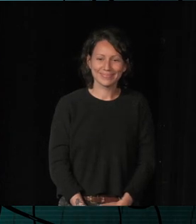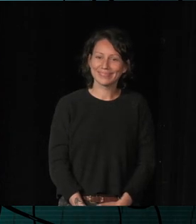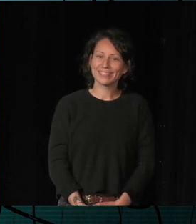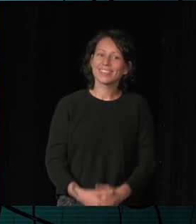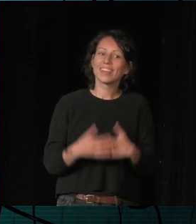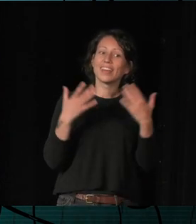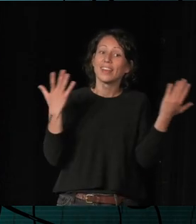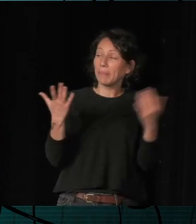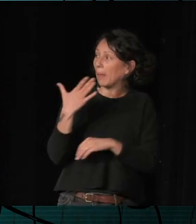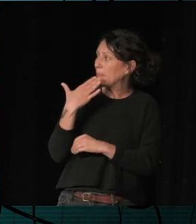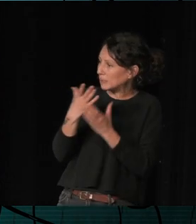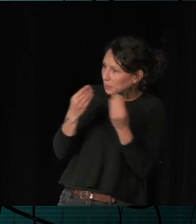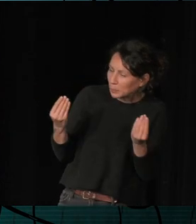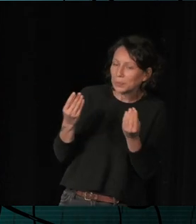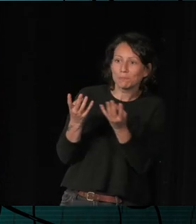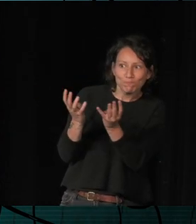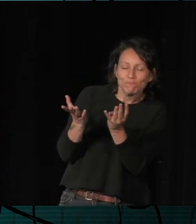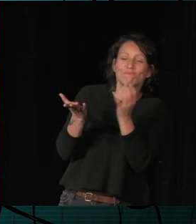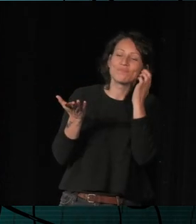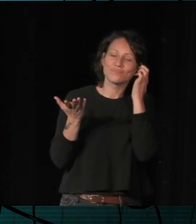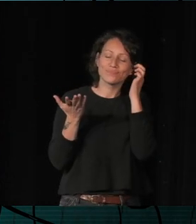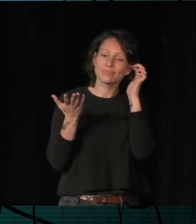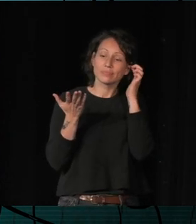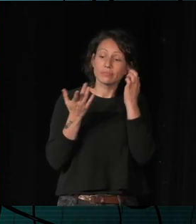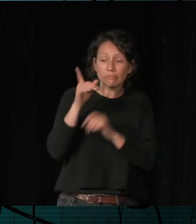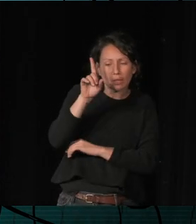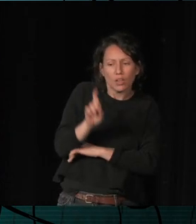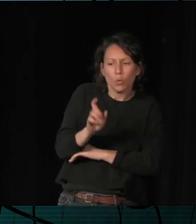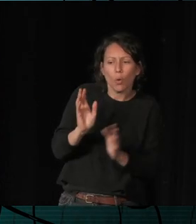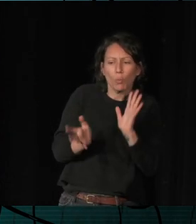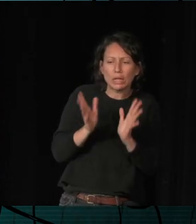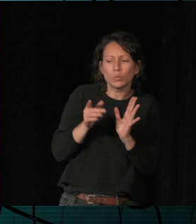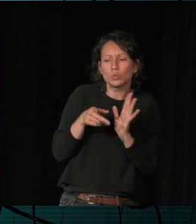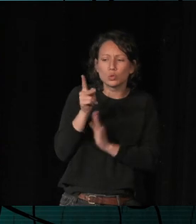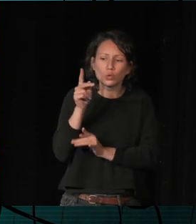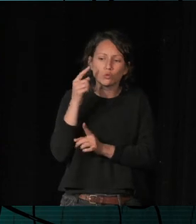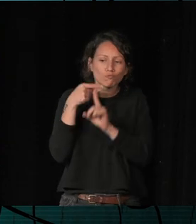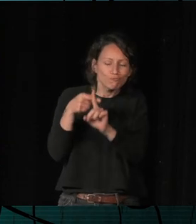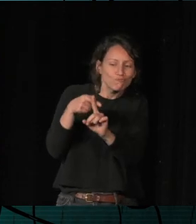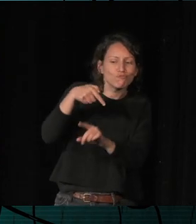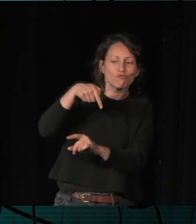Tout d'abord, merci beaucoup à vous. C'était une question qui était peut-être davantage pour toi, Quentin.